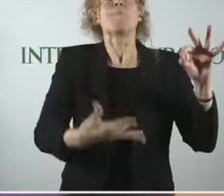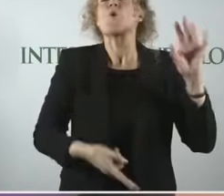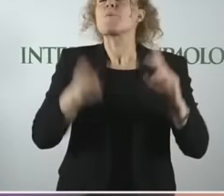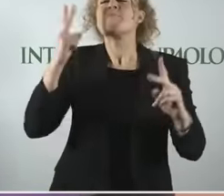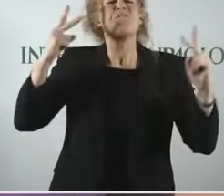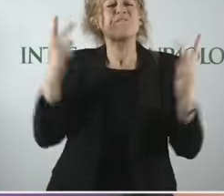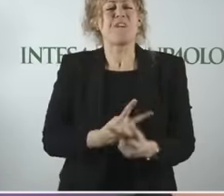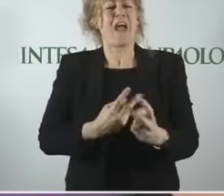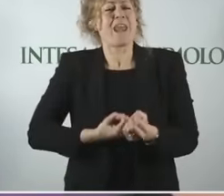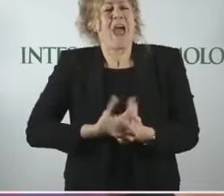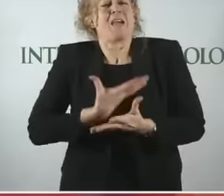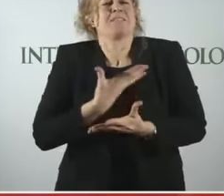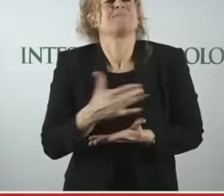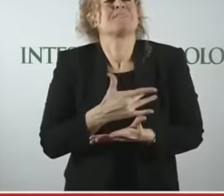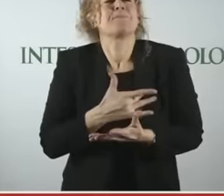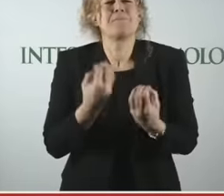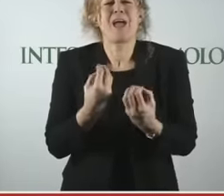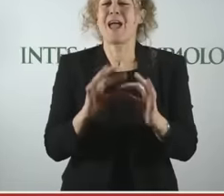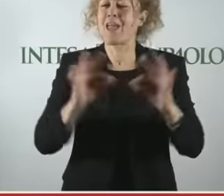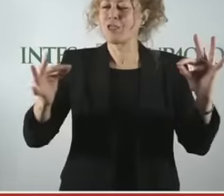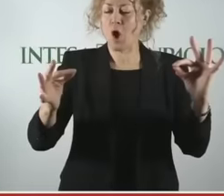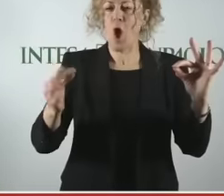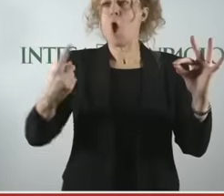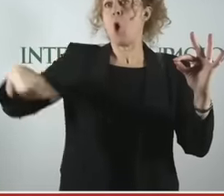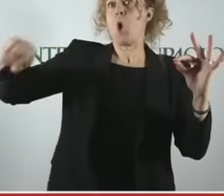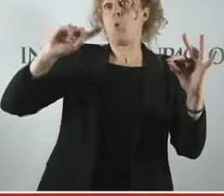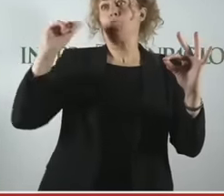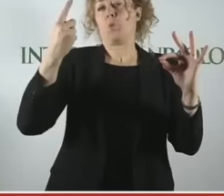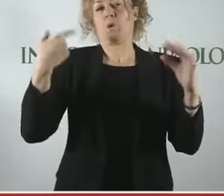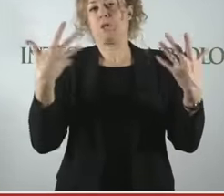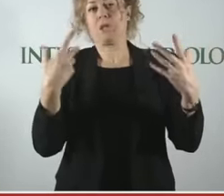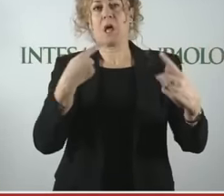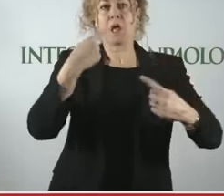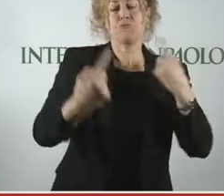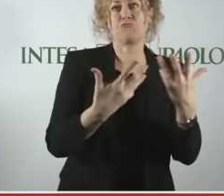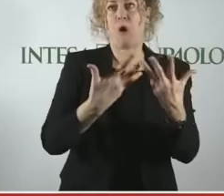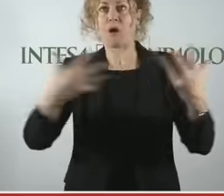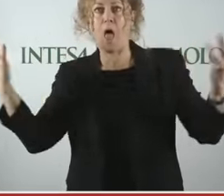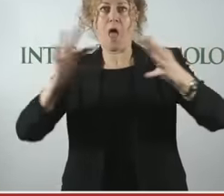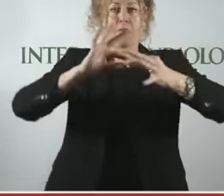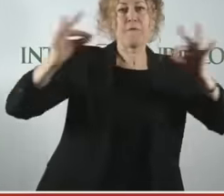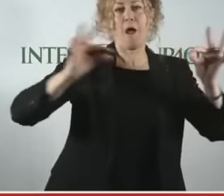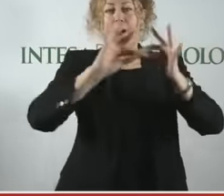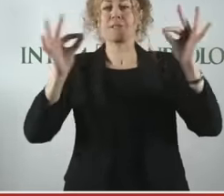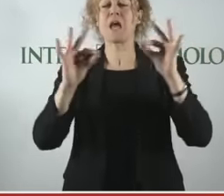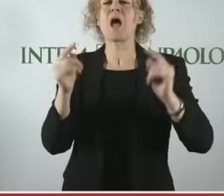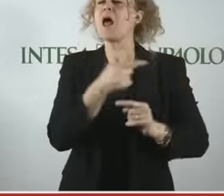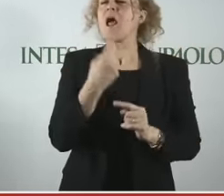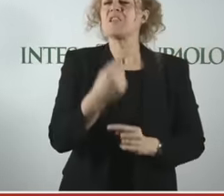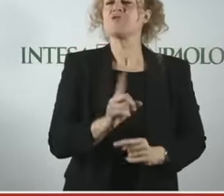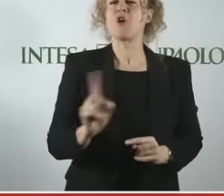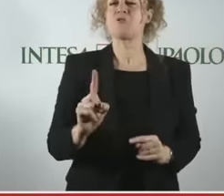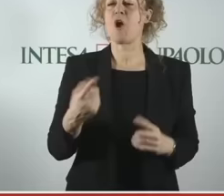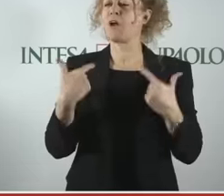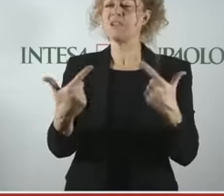sentimento e tutti tendevano a dare grandi a dire grandi cose no E allora lei li gelava dicendo No